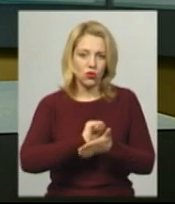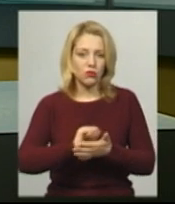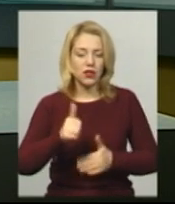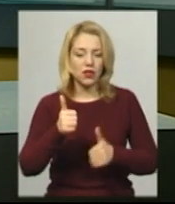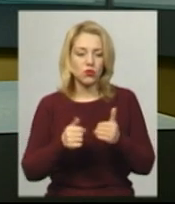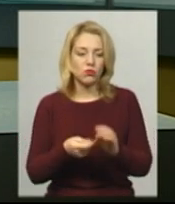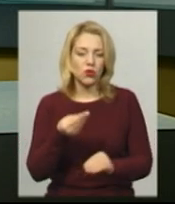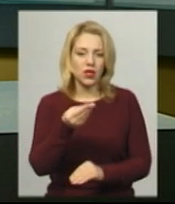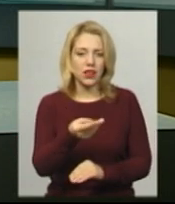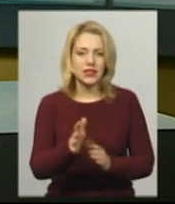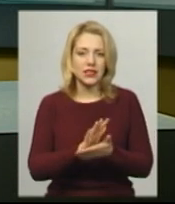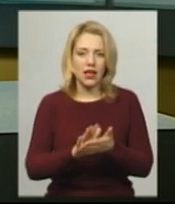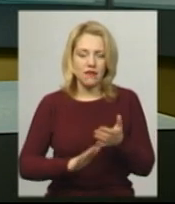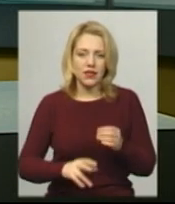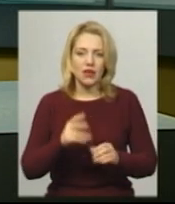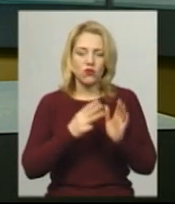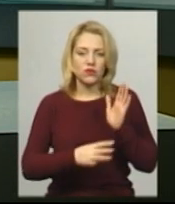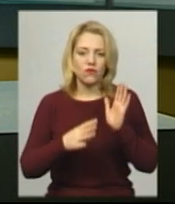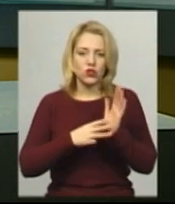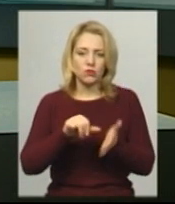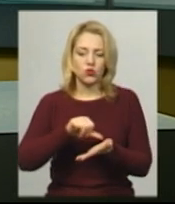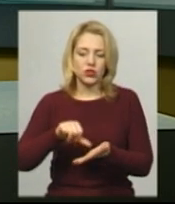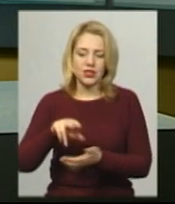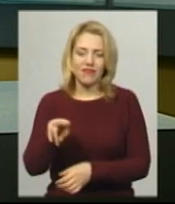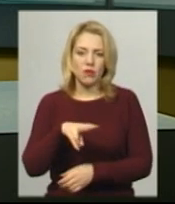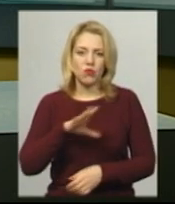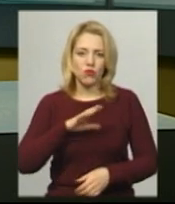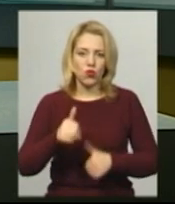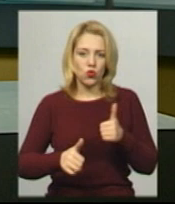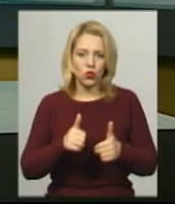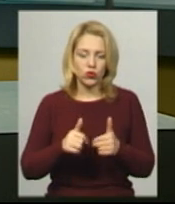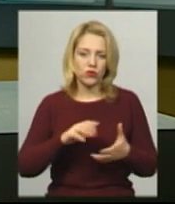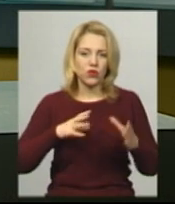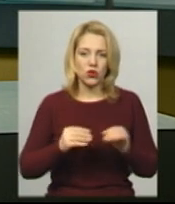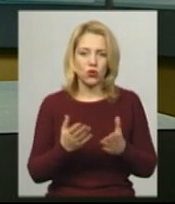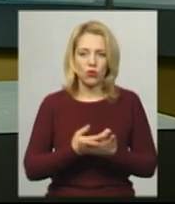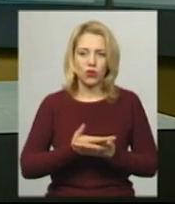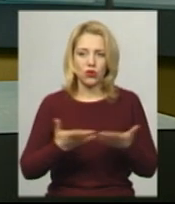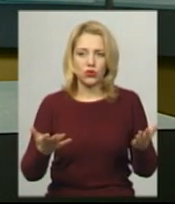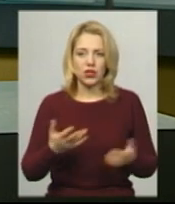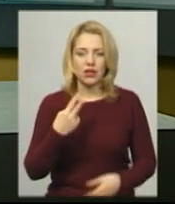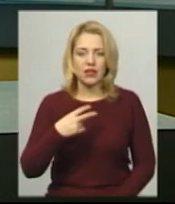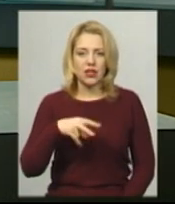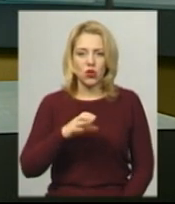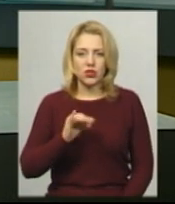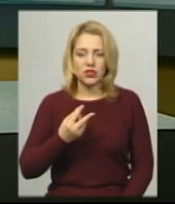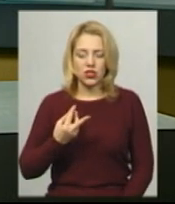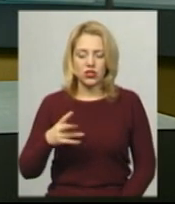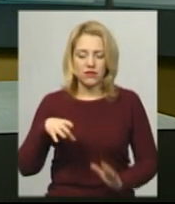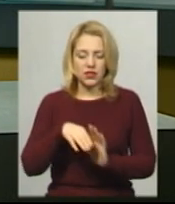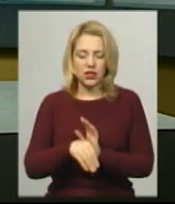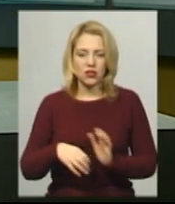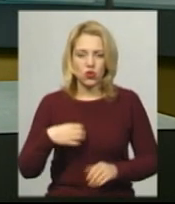заявки 88 учасників. У листопаді пройшов конкурс, результати якого оприлюднили 20 січня. У складі